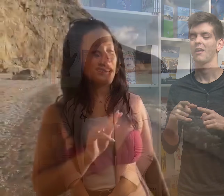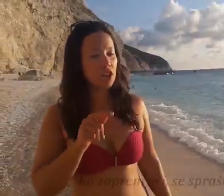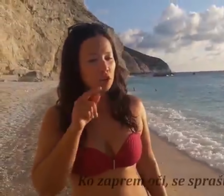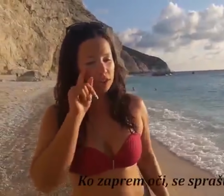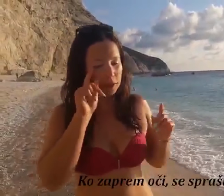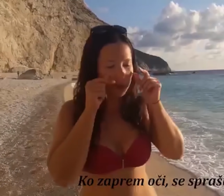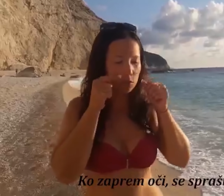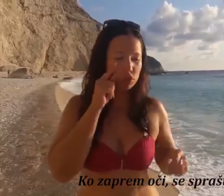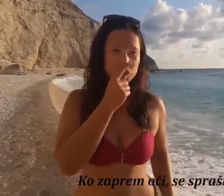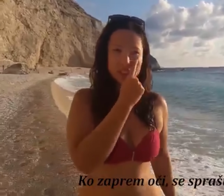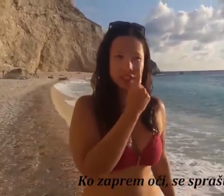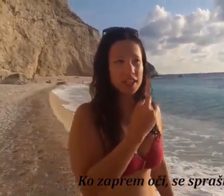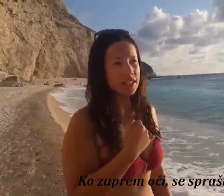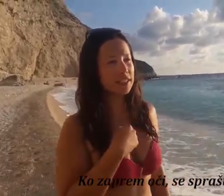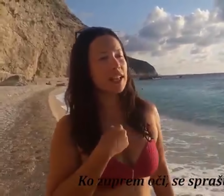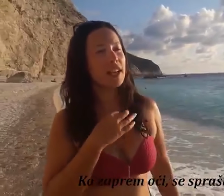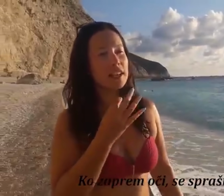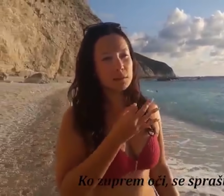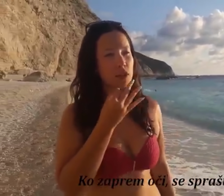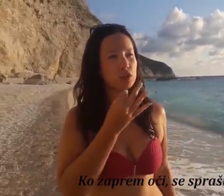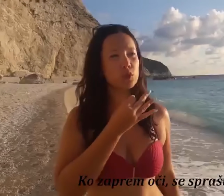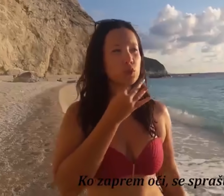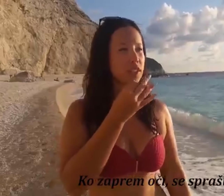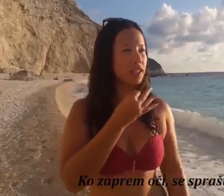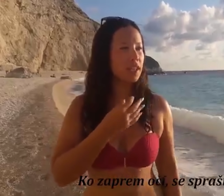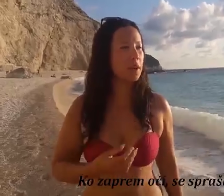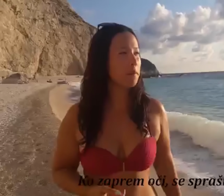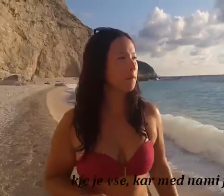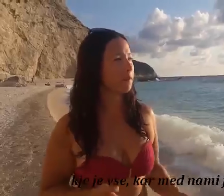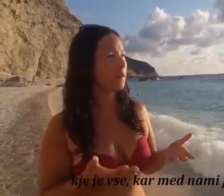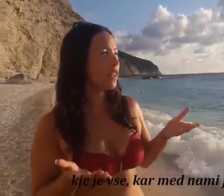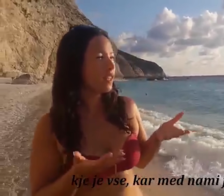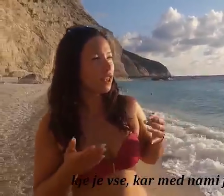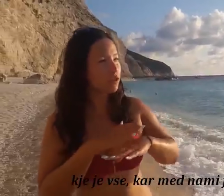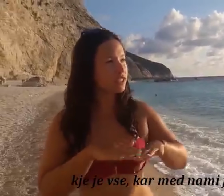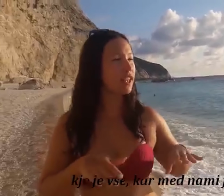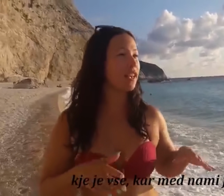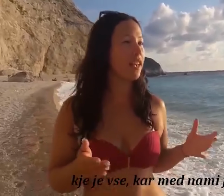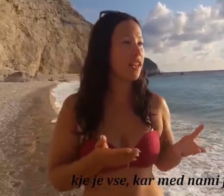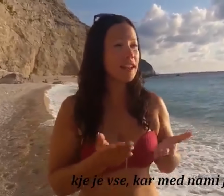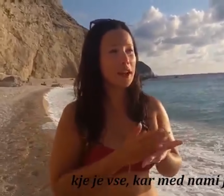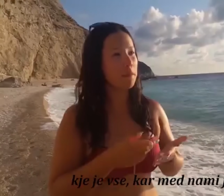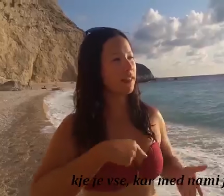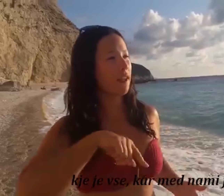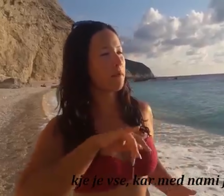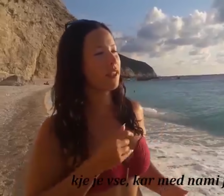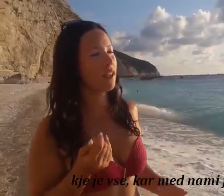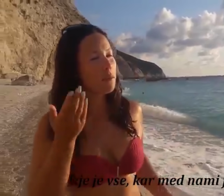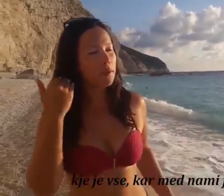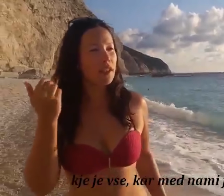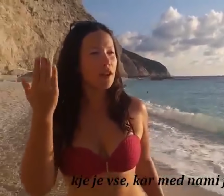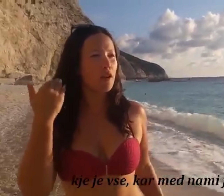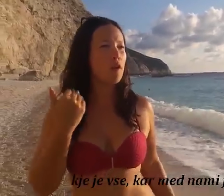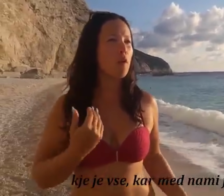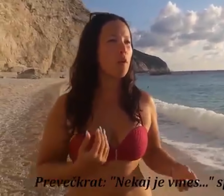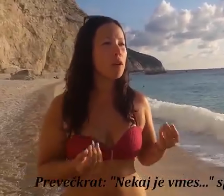To zaprej moči se sprašuje, ki jo se kar med nami je